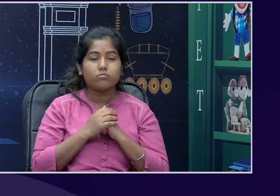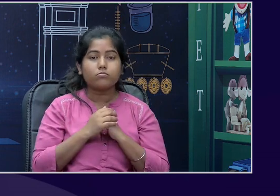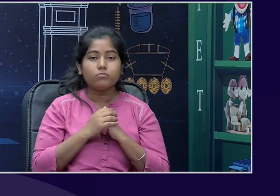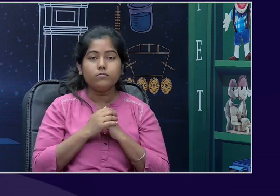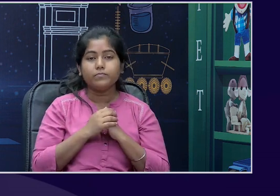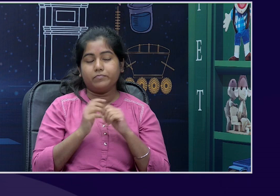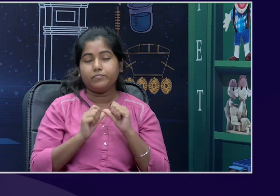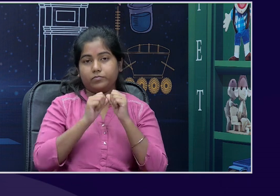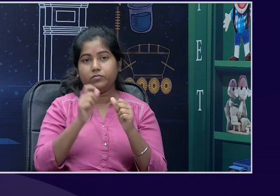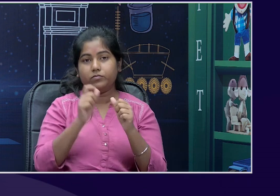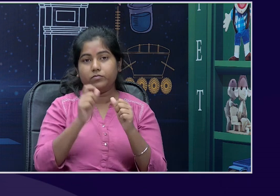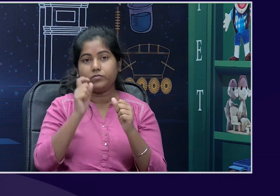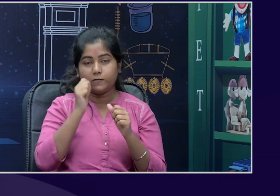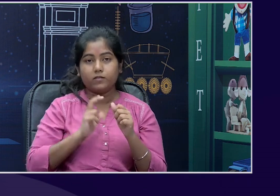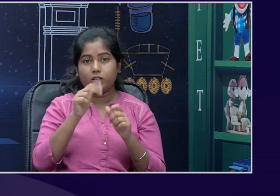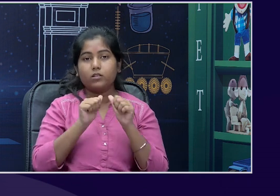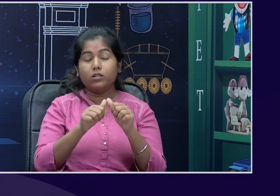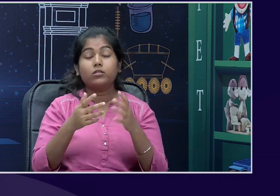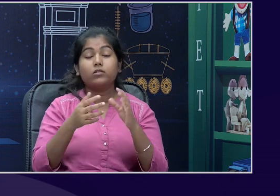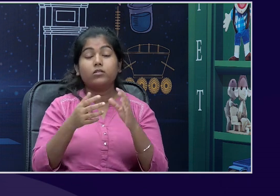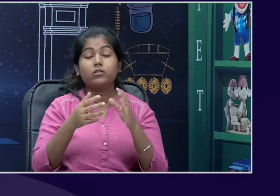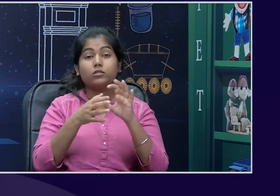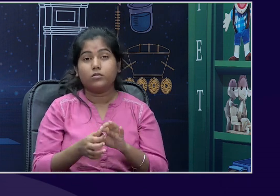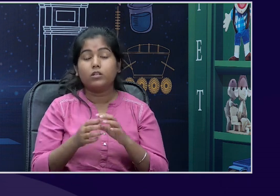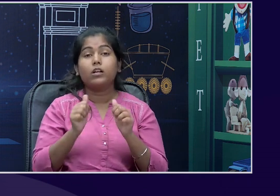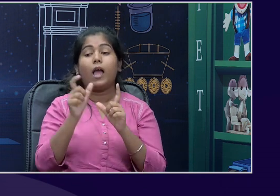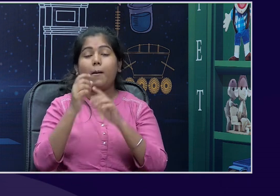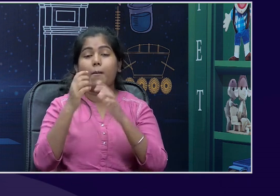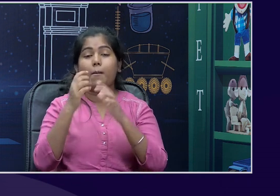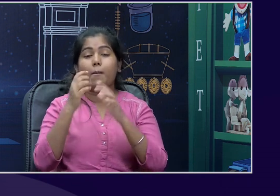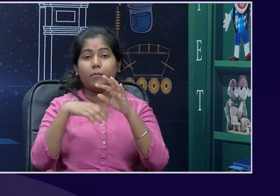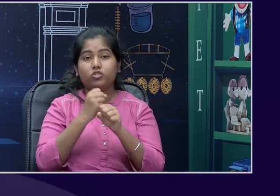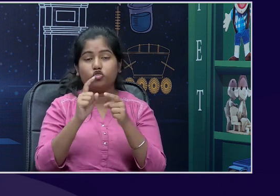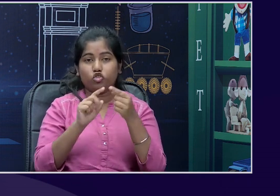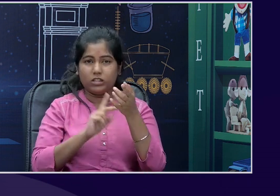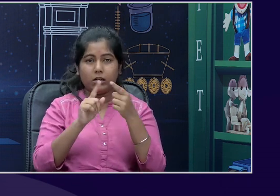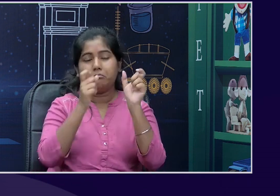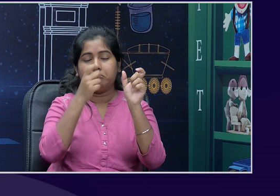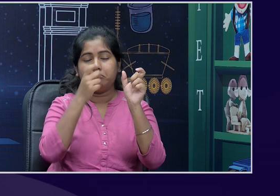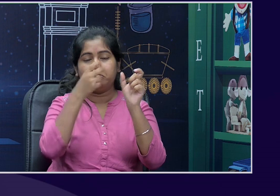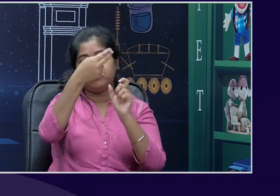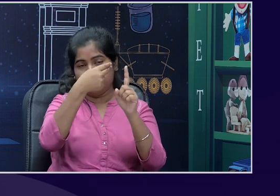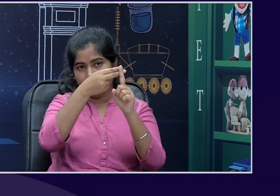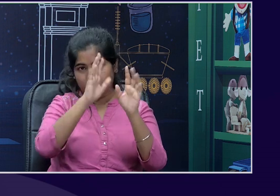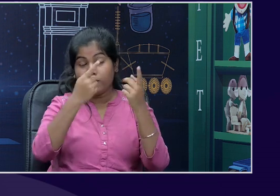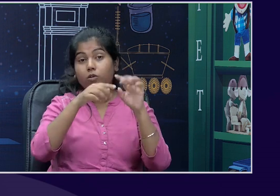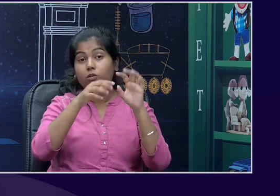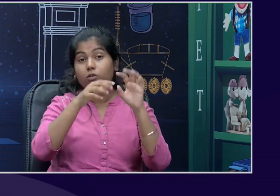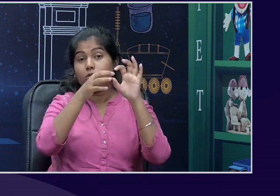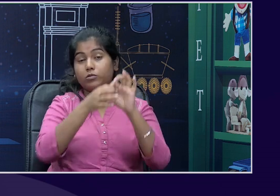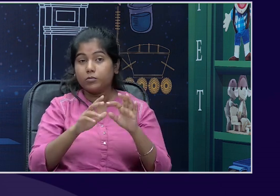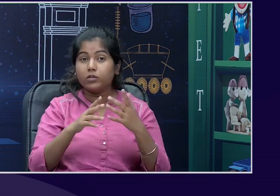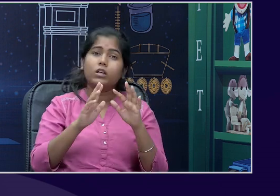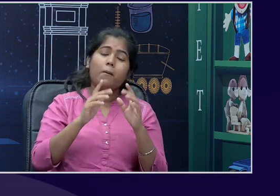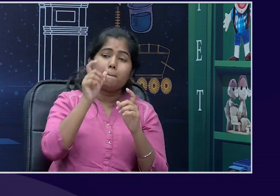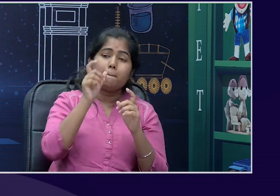उनके लिए हम जेलो कम्युनिकेटर है जो आईआईटी मुंबई द्वारा डेवलप किया गया है, उसके माध्यम से जो है उसमें लिटरल इलिटरेट